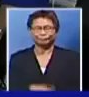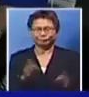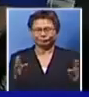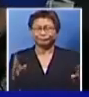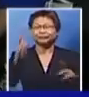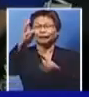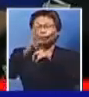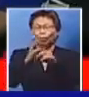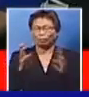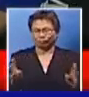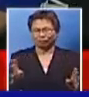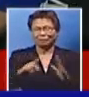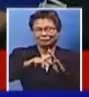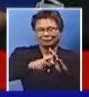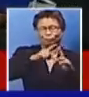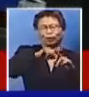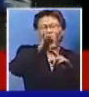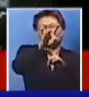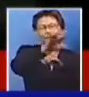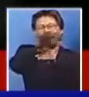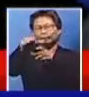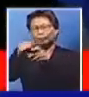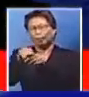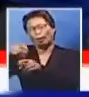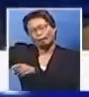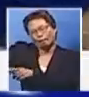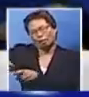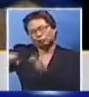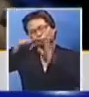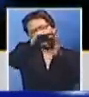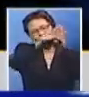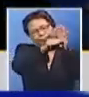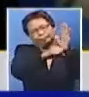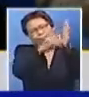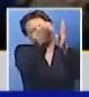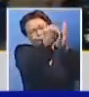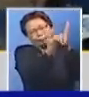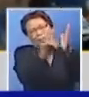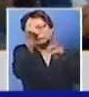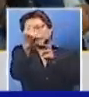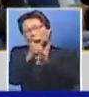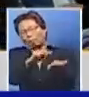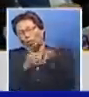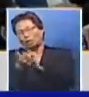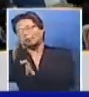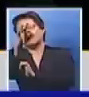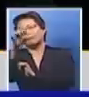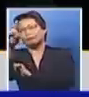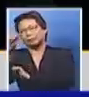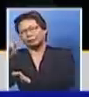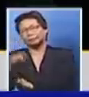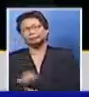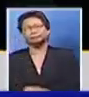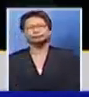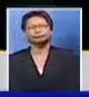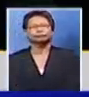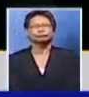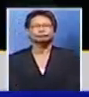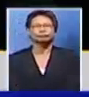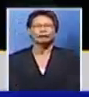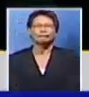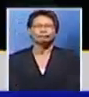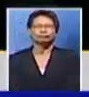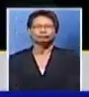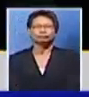Tempoh 6 bulan itu akan bermula Ogos, termasuk perlu memenuhi syarat-syarat yang ditetapkan oleh Felda. Kita